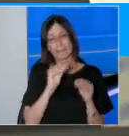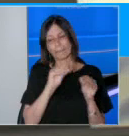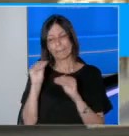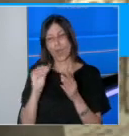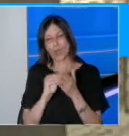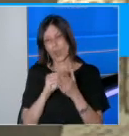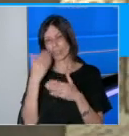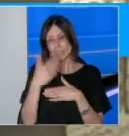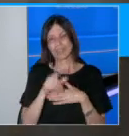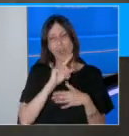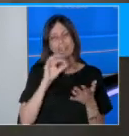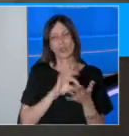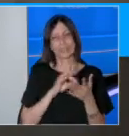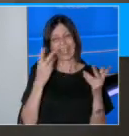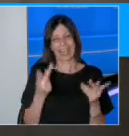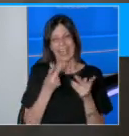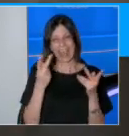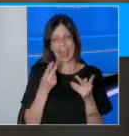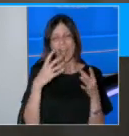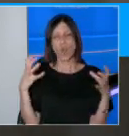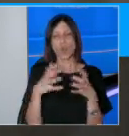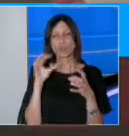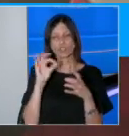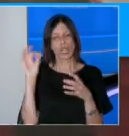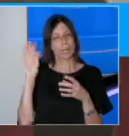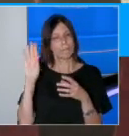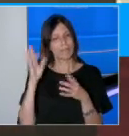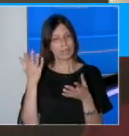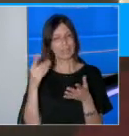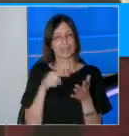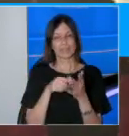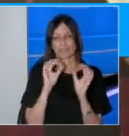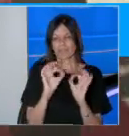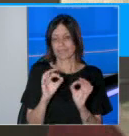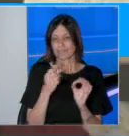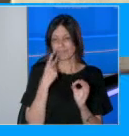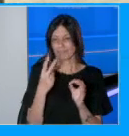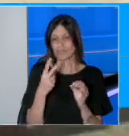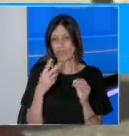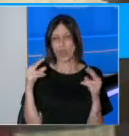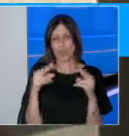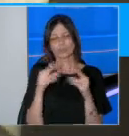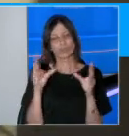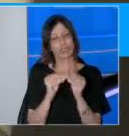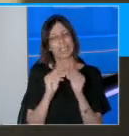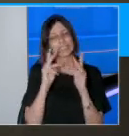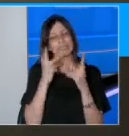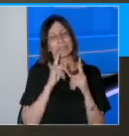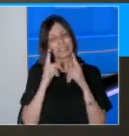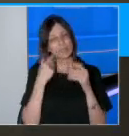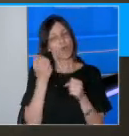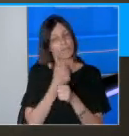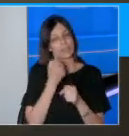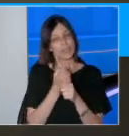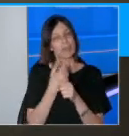לא נקודה כל כך קלה כרגע לגוש של נתניהו, מאחר ובאמת אתה רואה את ההתכנסויות של צוותי המסע ומתן ועובדים.